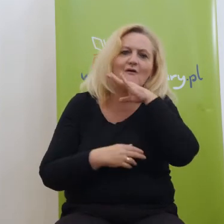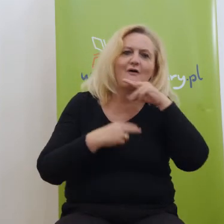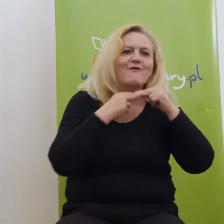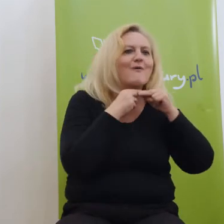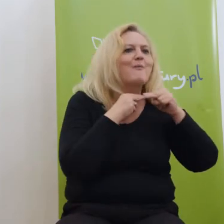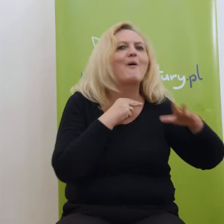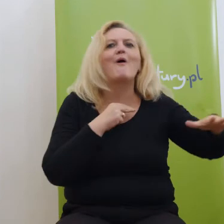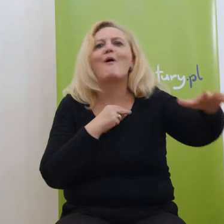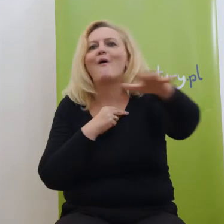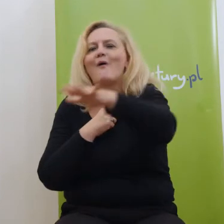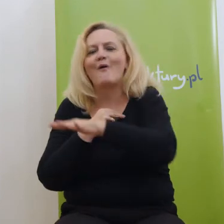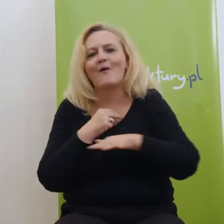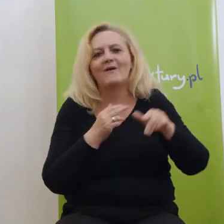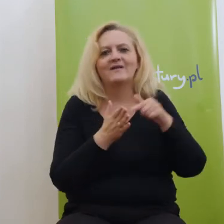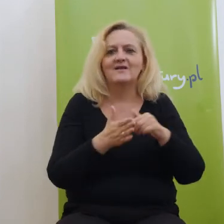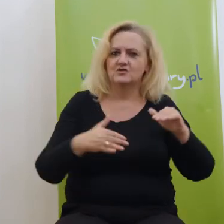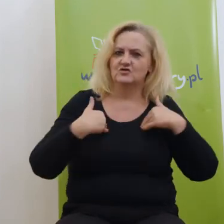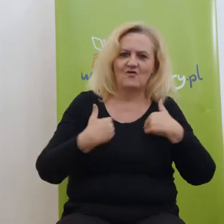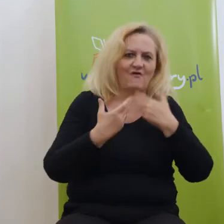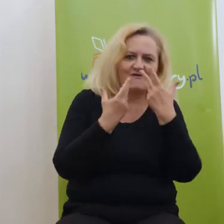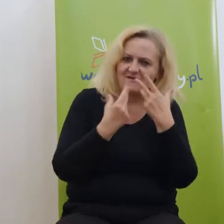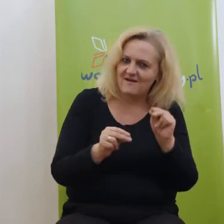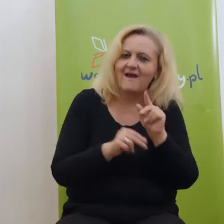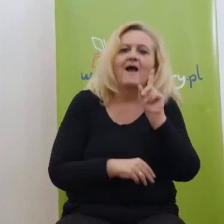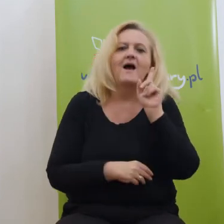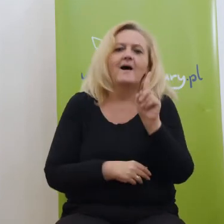Ja wiem, że to nie jest nic zdrowego